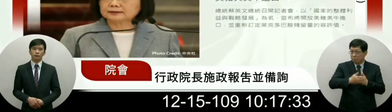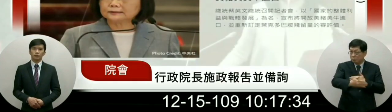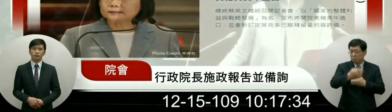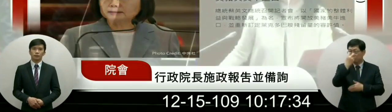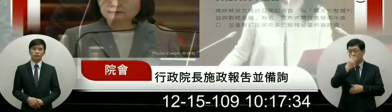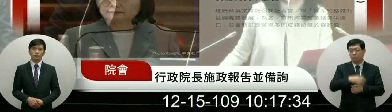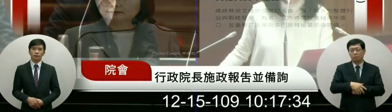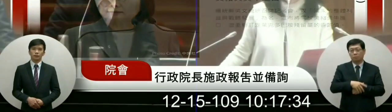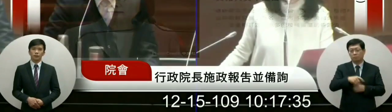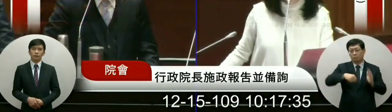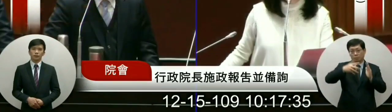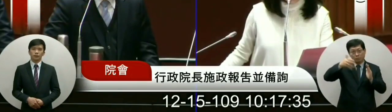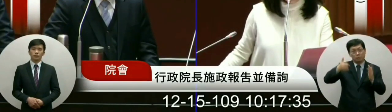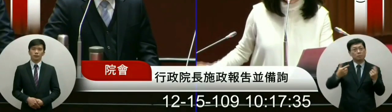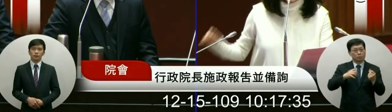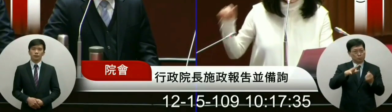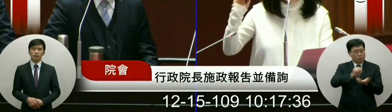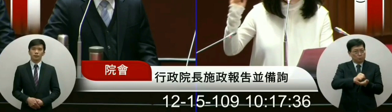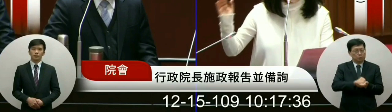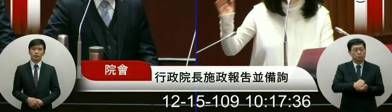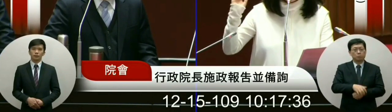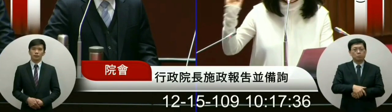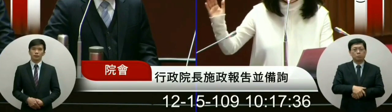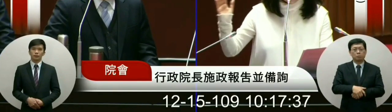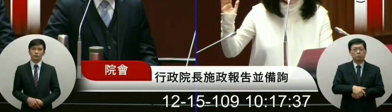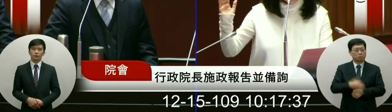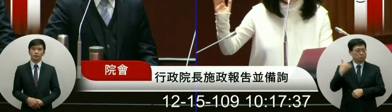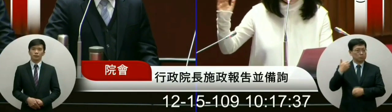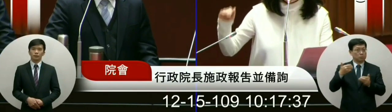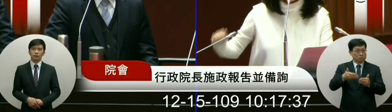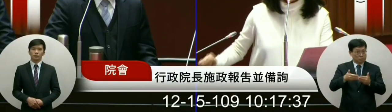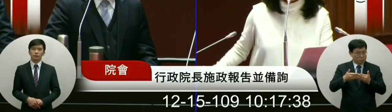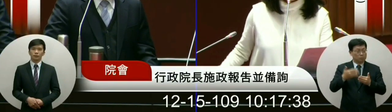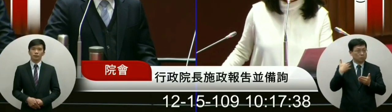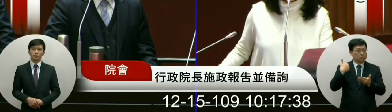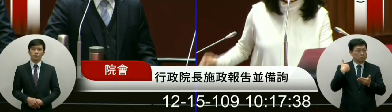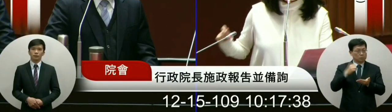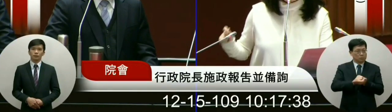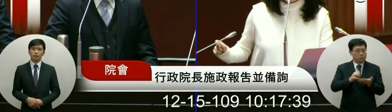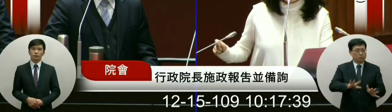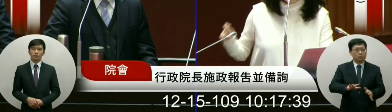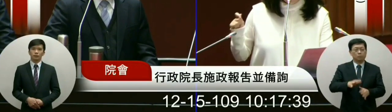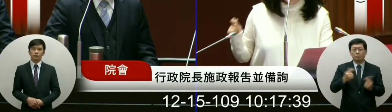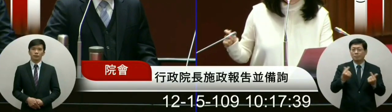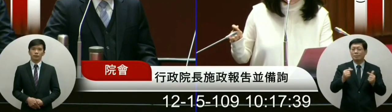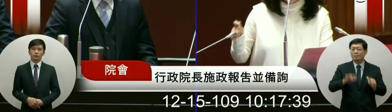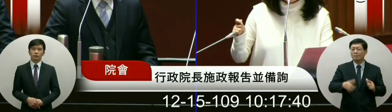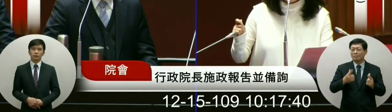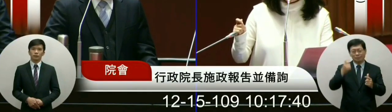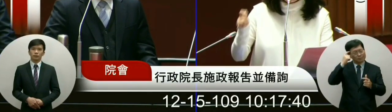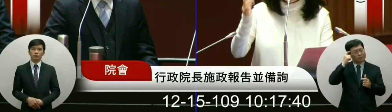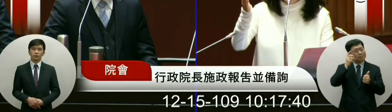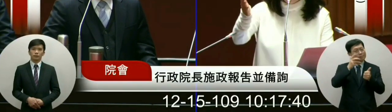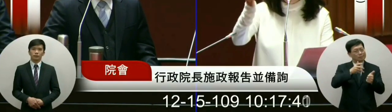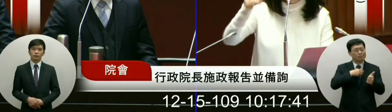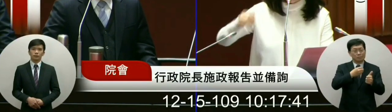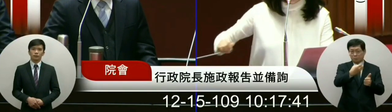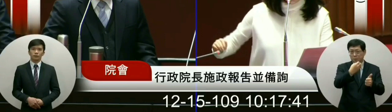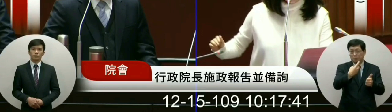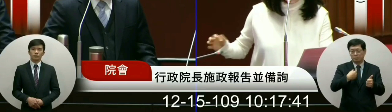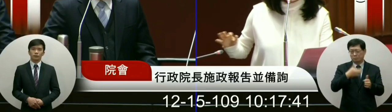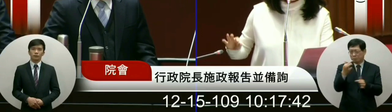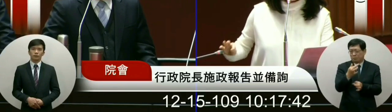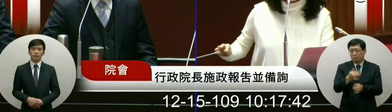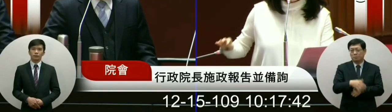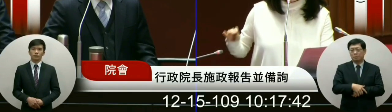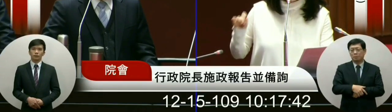长您也留下了几次非常重要的足迹，所以在今天我很想聆听您完整